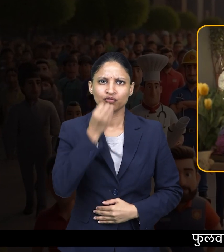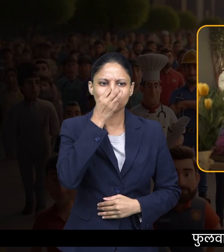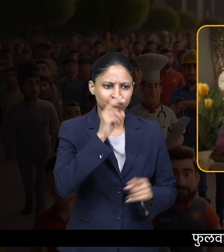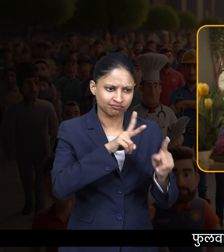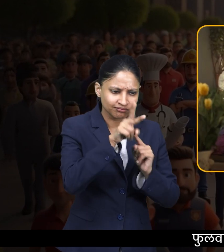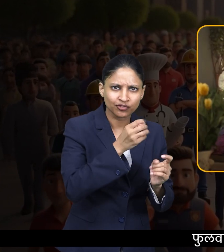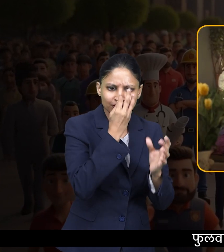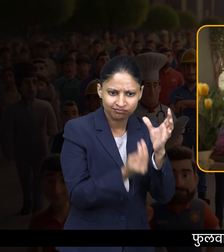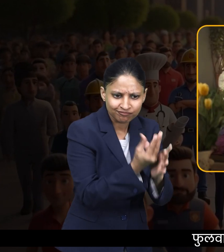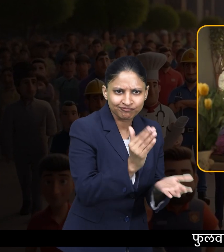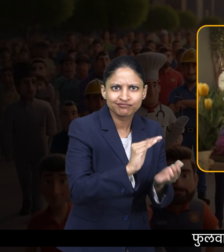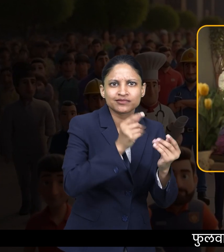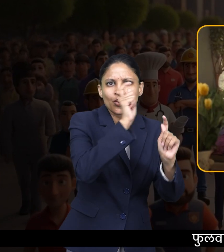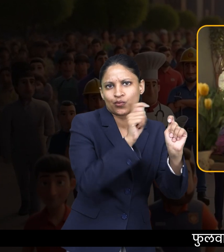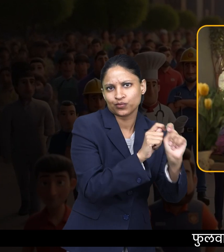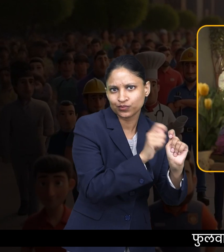फुलवाला फुले विकतो.